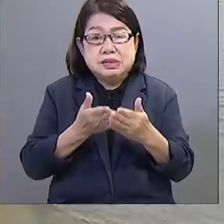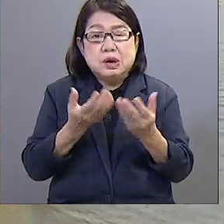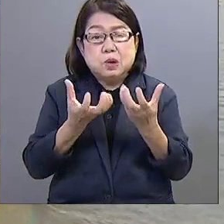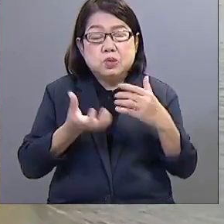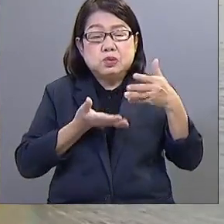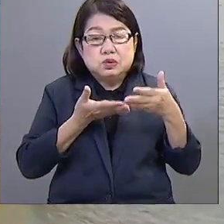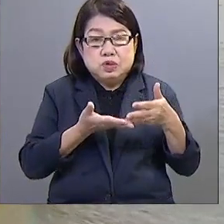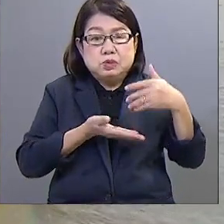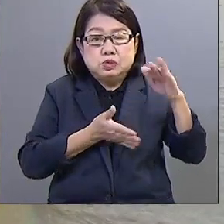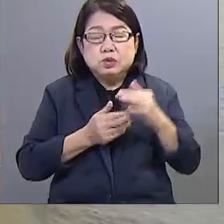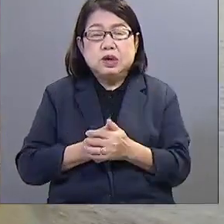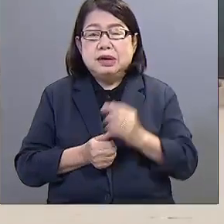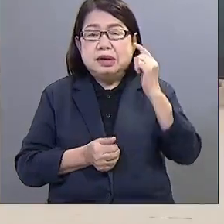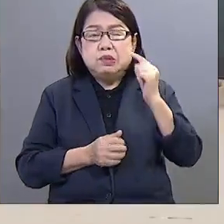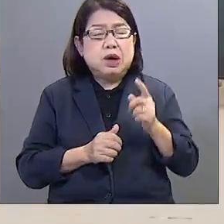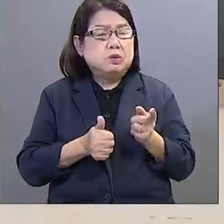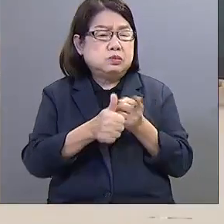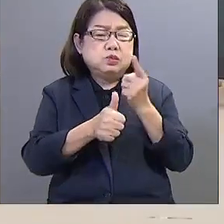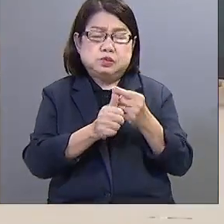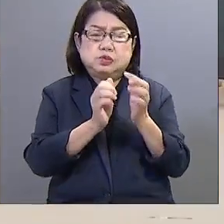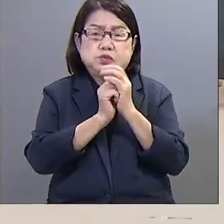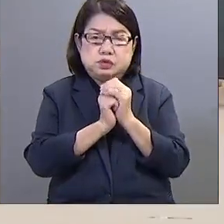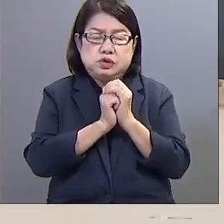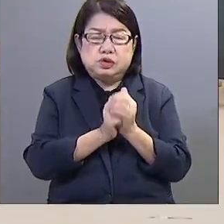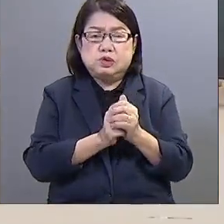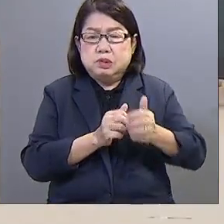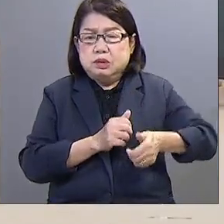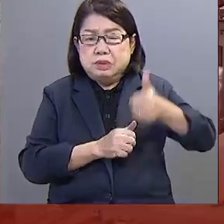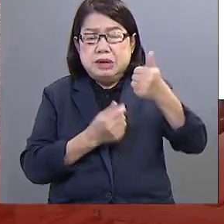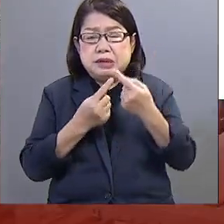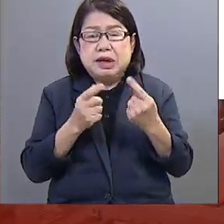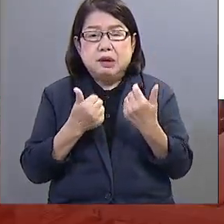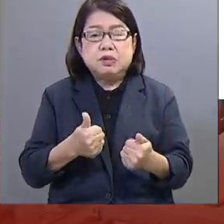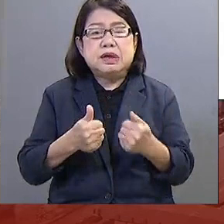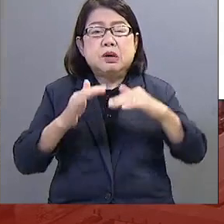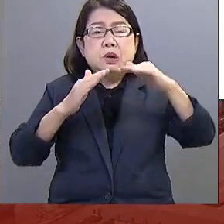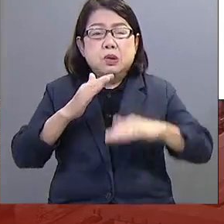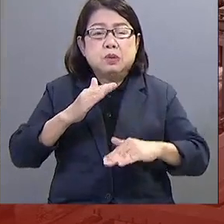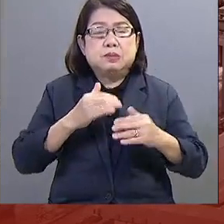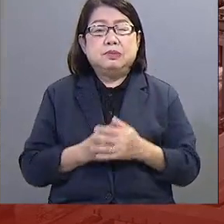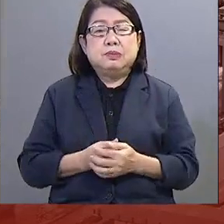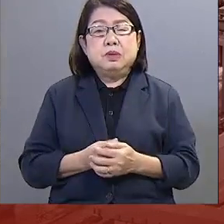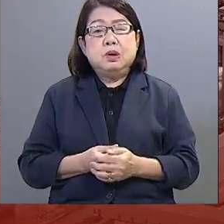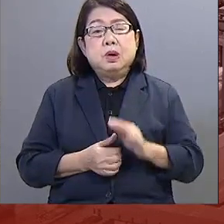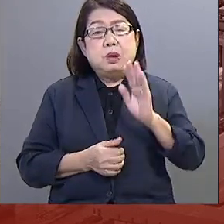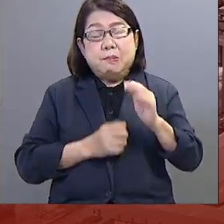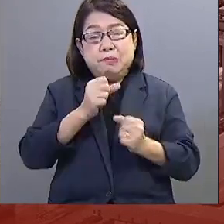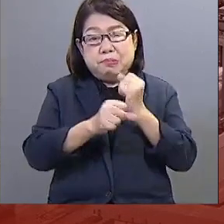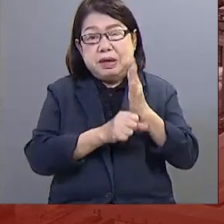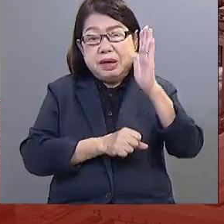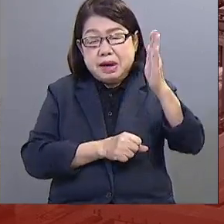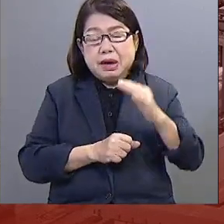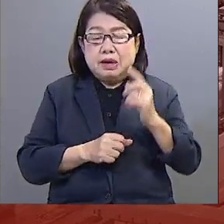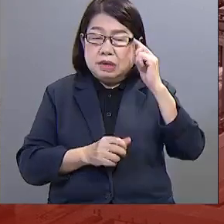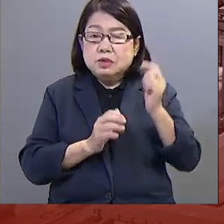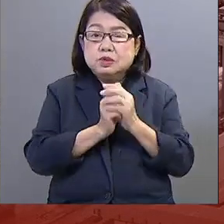งเป็นผู้นำด้านเศรษฐกิจแม้ปีนี้ GDP จะหลุดกรอบเป้าหมายค่ะ เมื่อเขาเปิดประเทศในปีหน้าการเดินท